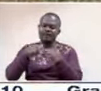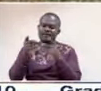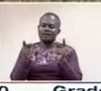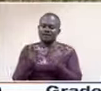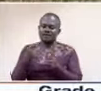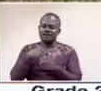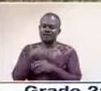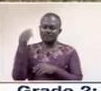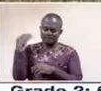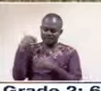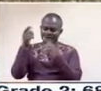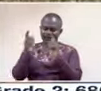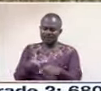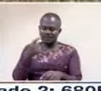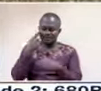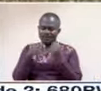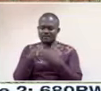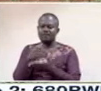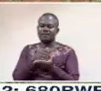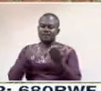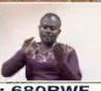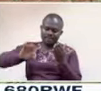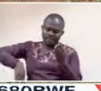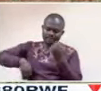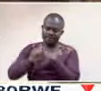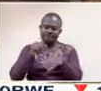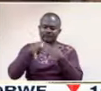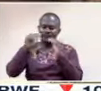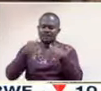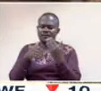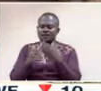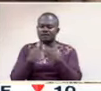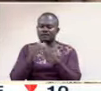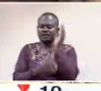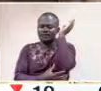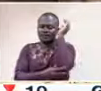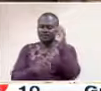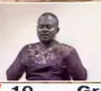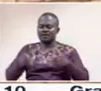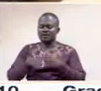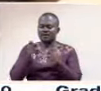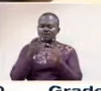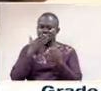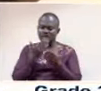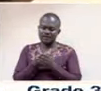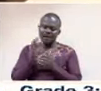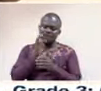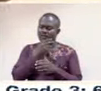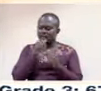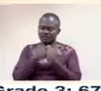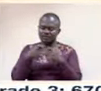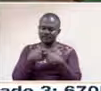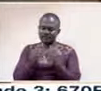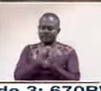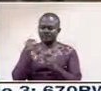turi imbere, wasangaga tuza ku myanya ya nyuma. Ibikorwa birimo ubuhinzi, kubakira abatishoboye bagatuzwa heza, kwegereza amazi n'umuriro aba baturage